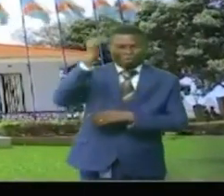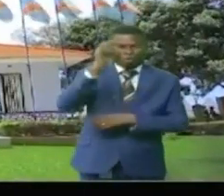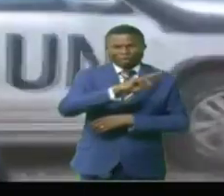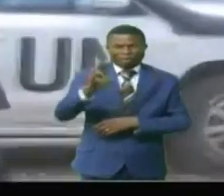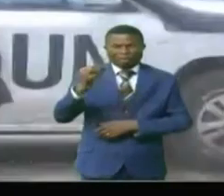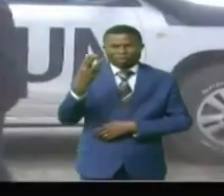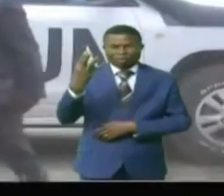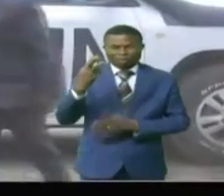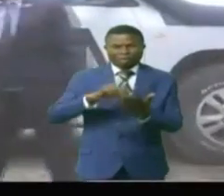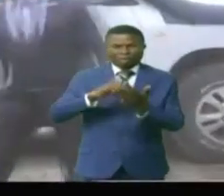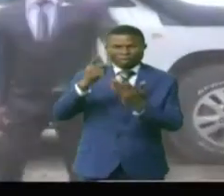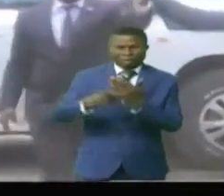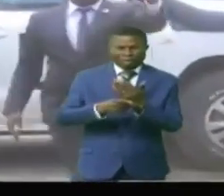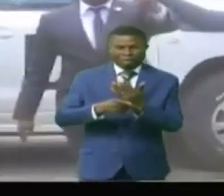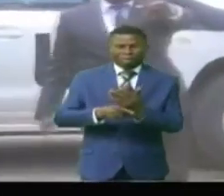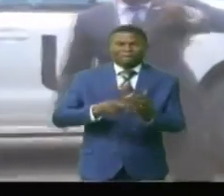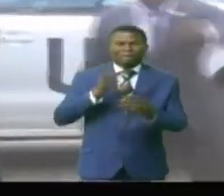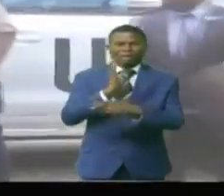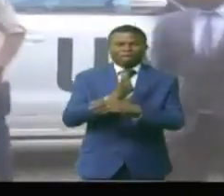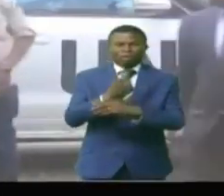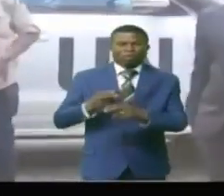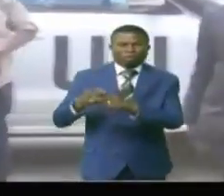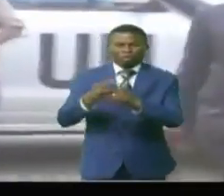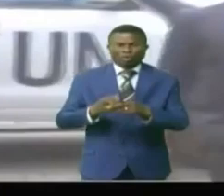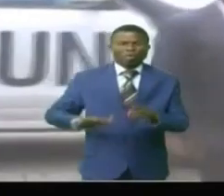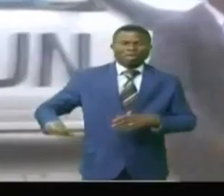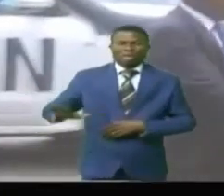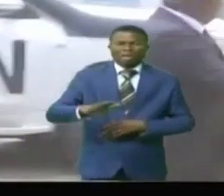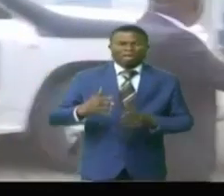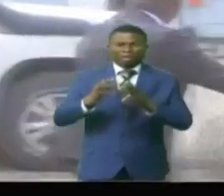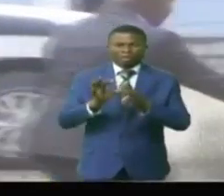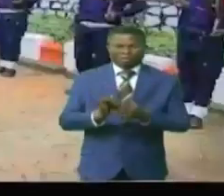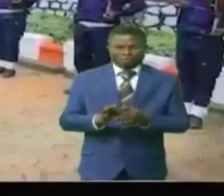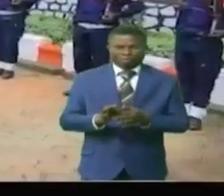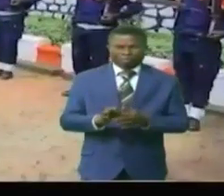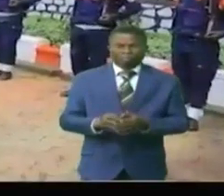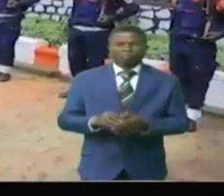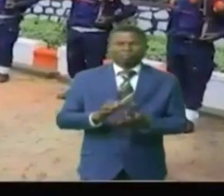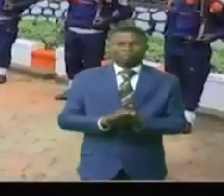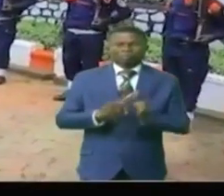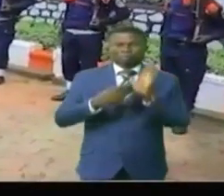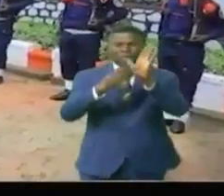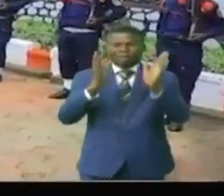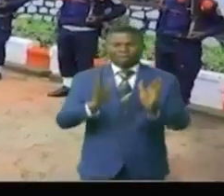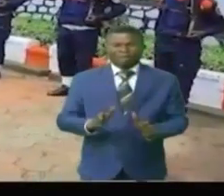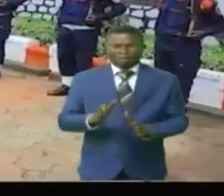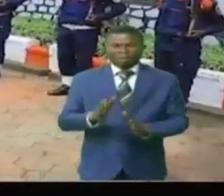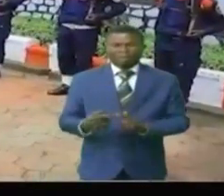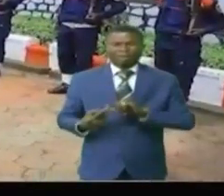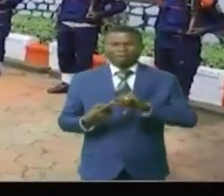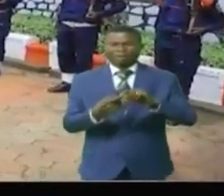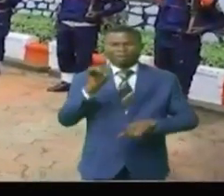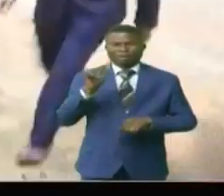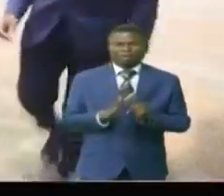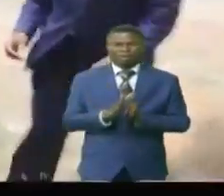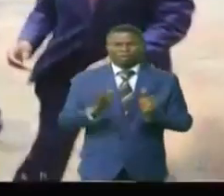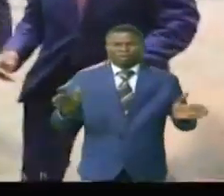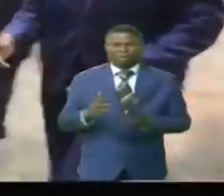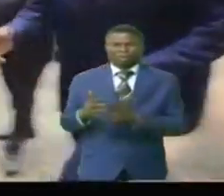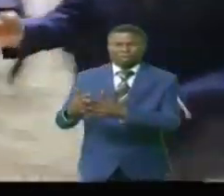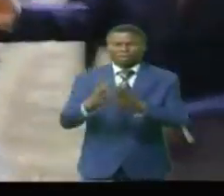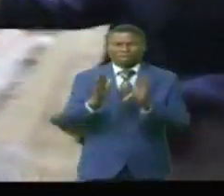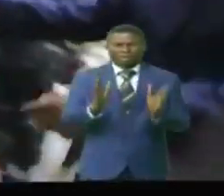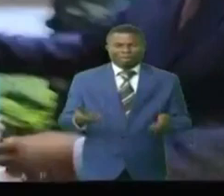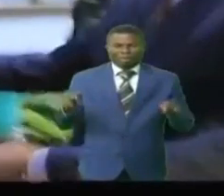mandat lui confié par le Conseil de sécurité des Nations Unies. Kassim Diane, représentant spécial adjoint du secrétaire général des Nations Unies